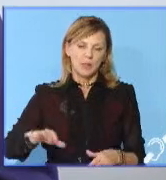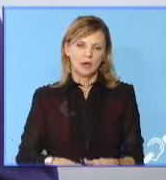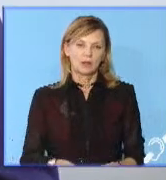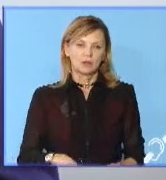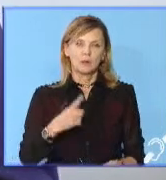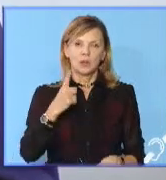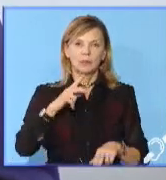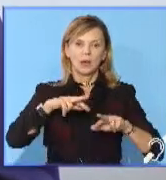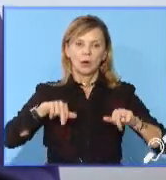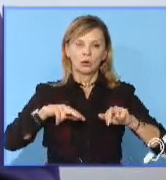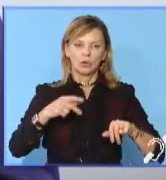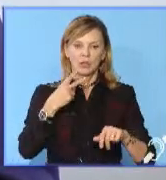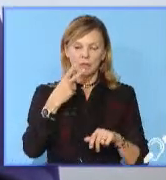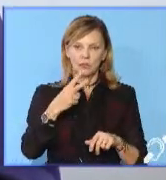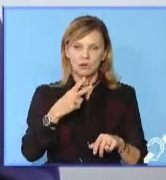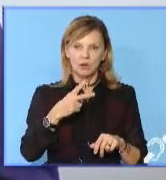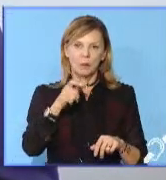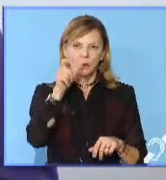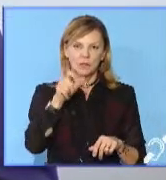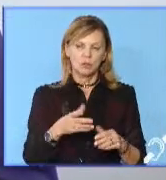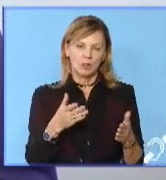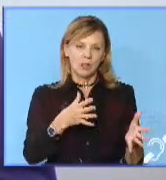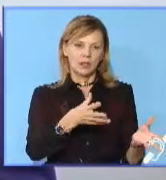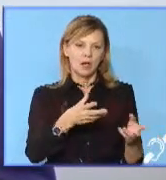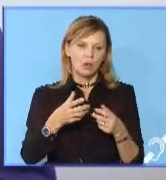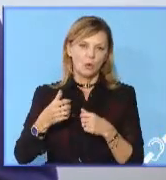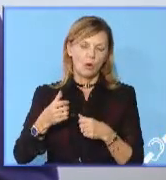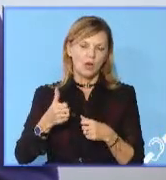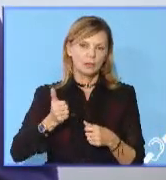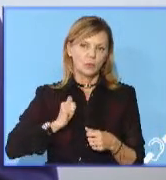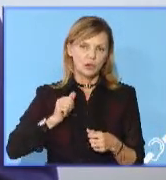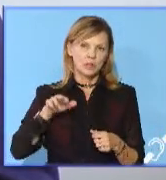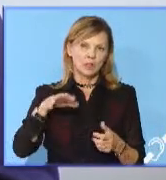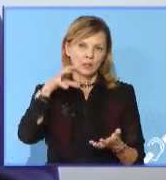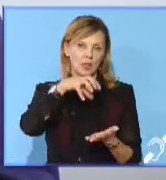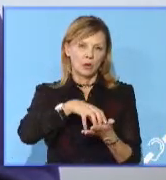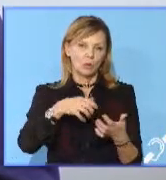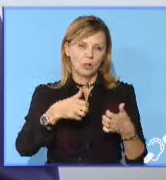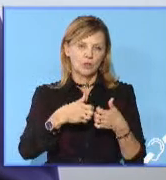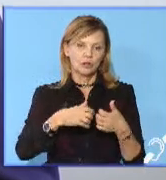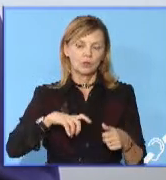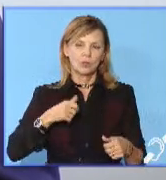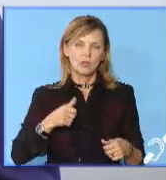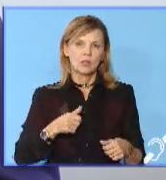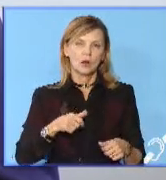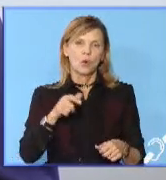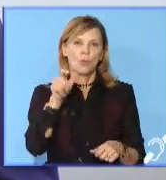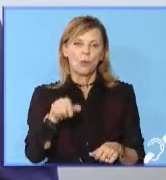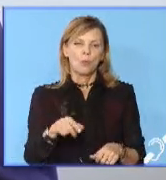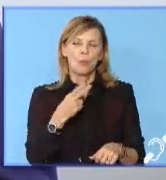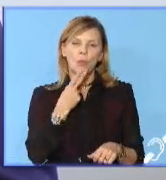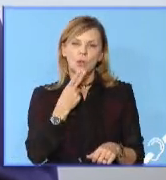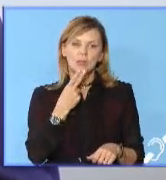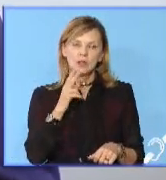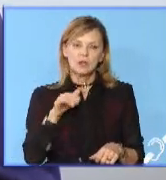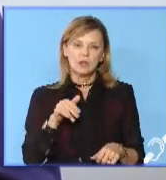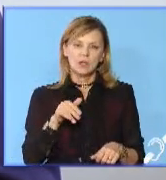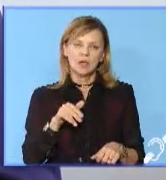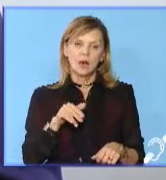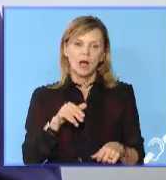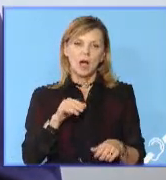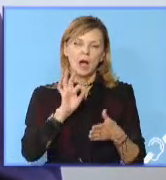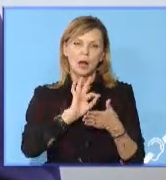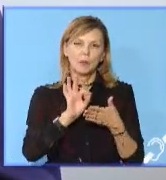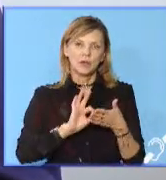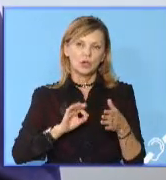că persoana care a ridicat borseta de la fața locului este un agent de poliție din cadrul biroului rutier